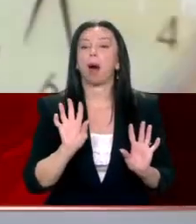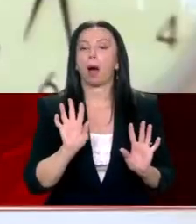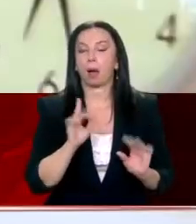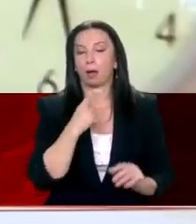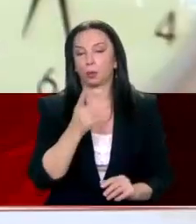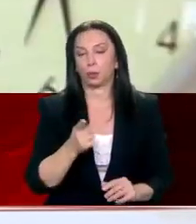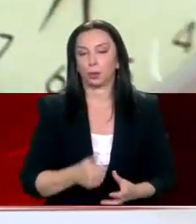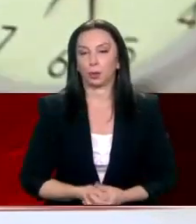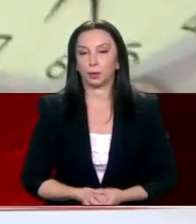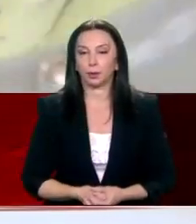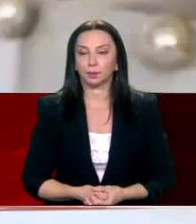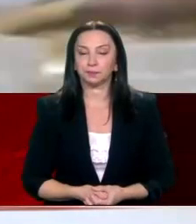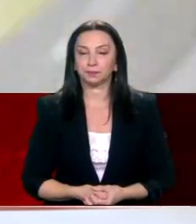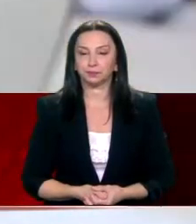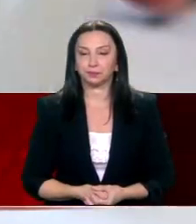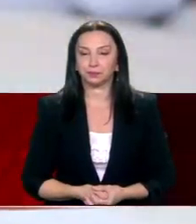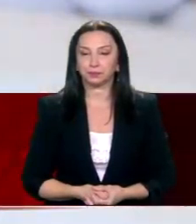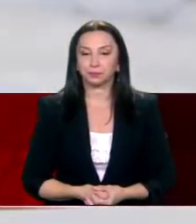Yeterlidir.